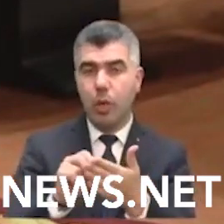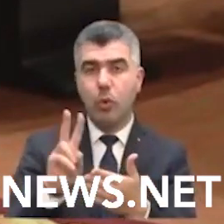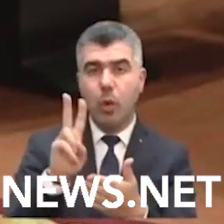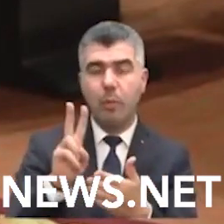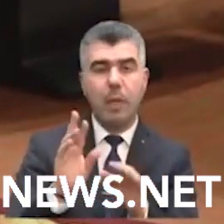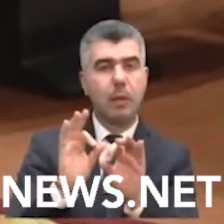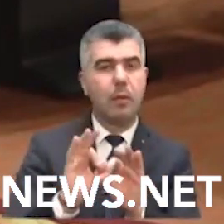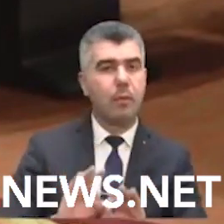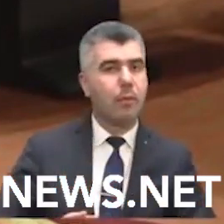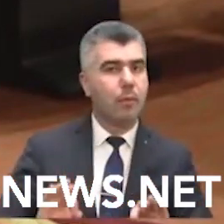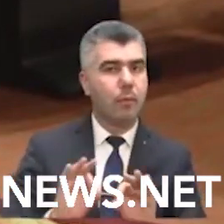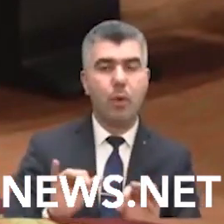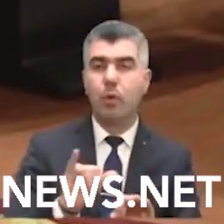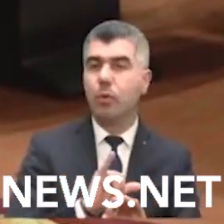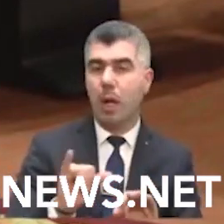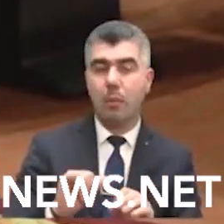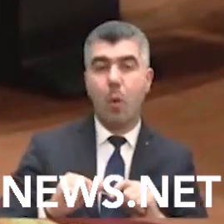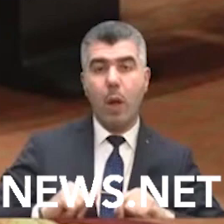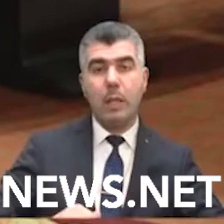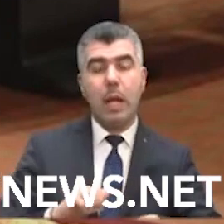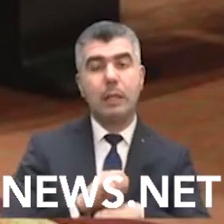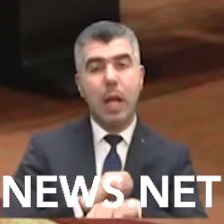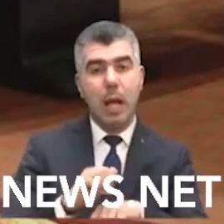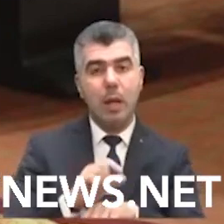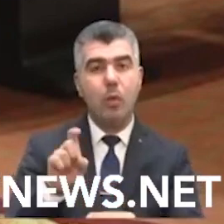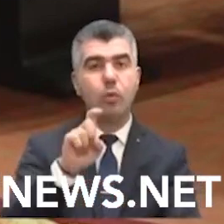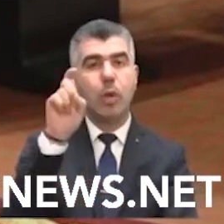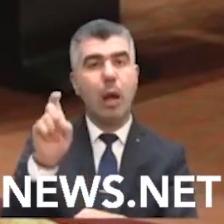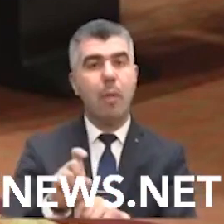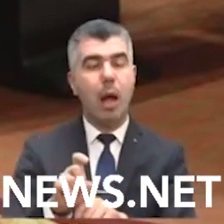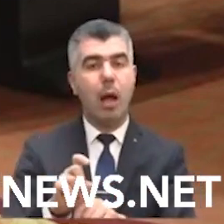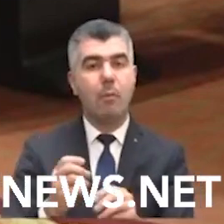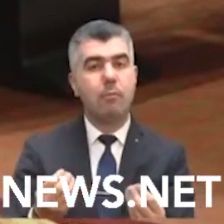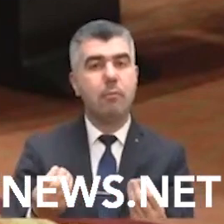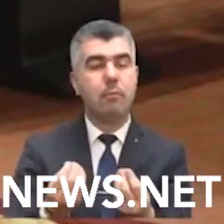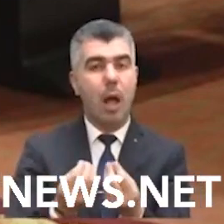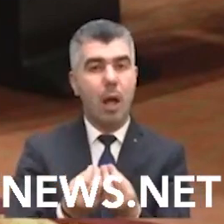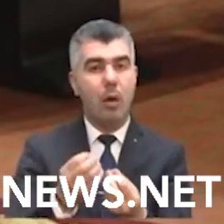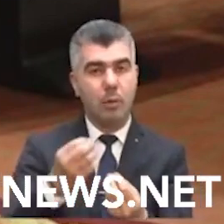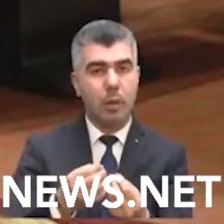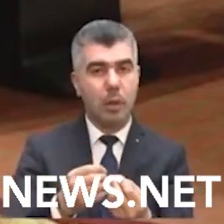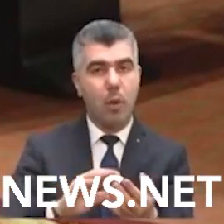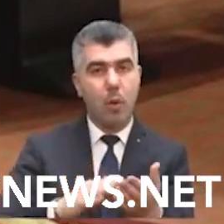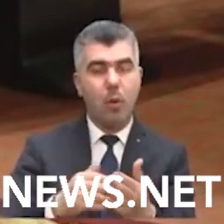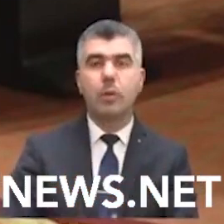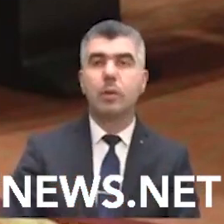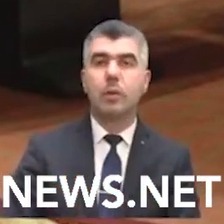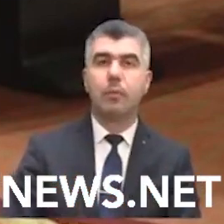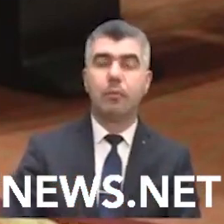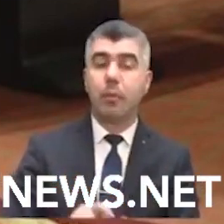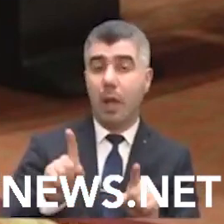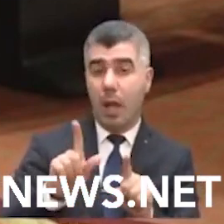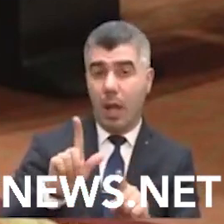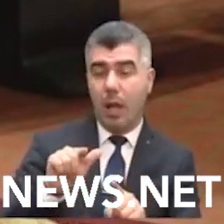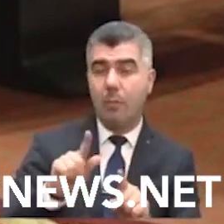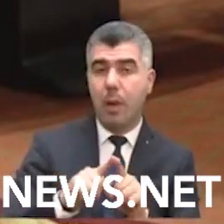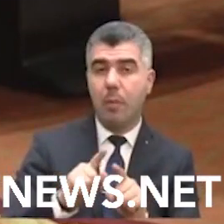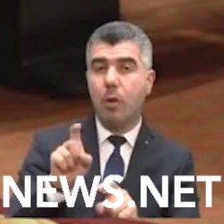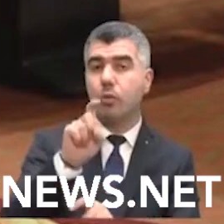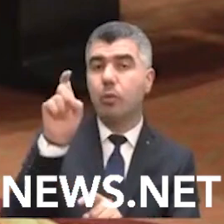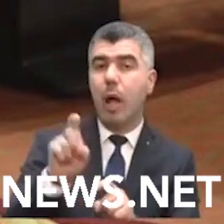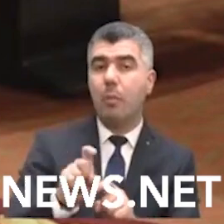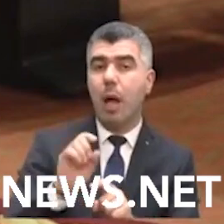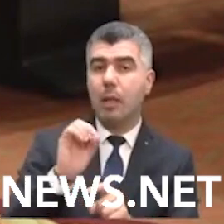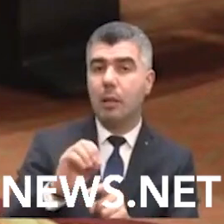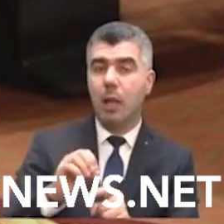من خلال مساهمة كل وزارة الداخلية والجماعة الترابية ومؤسسة التعاون بين الجماعات ومجموعة الجماعات الترابية